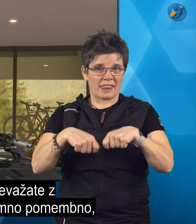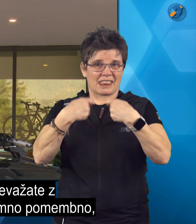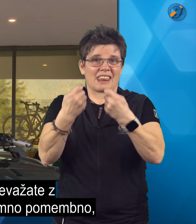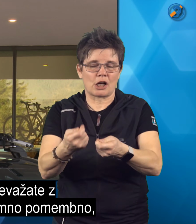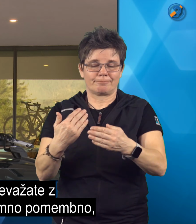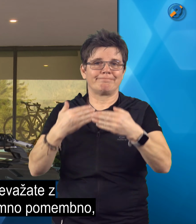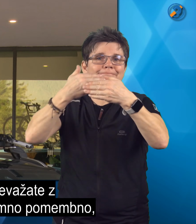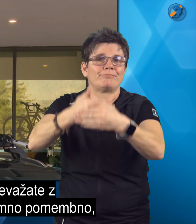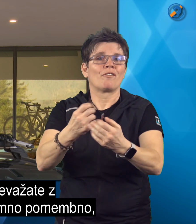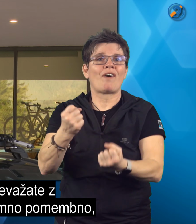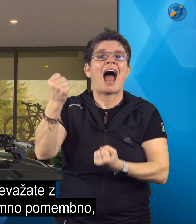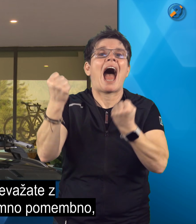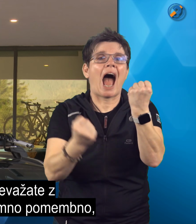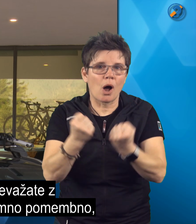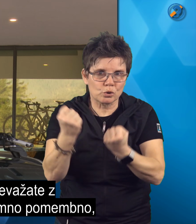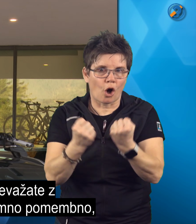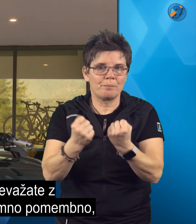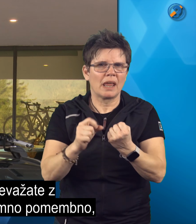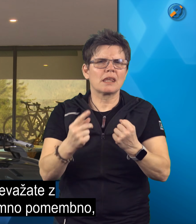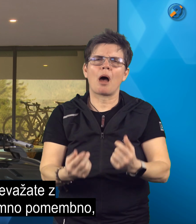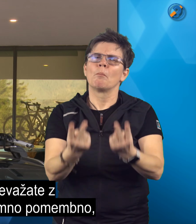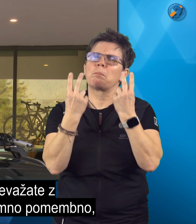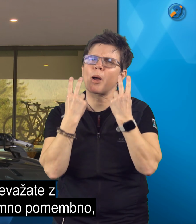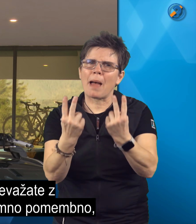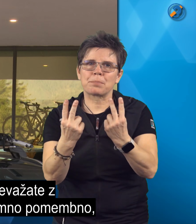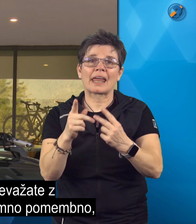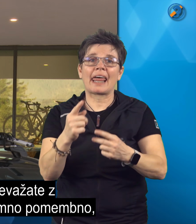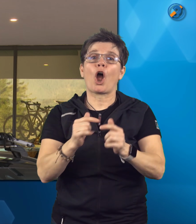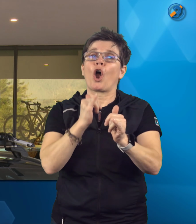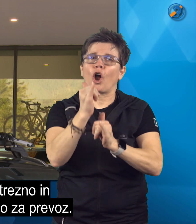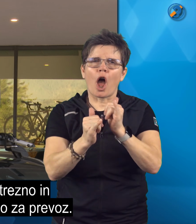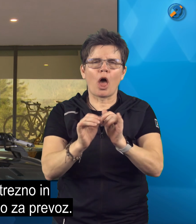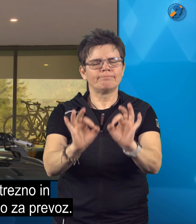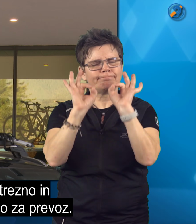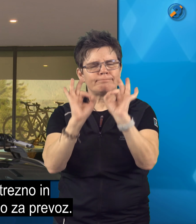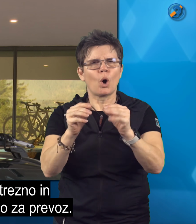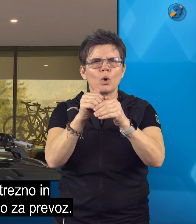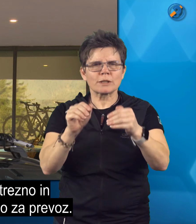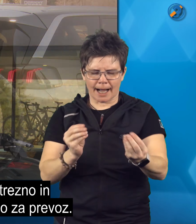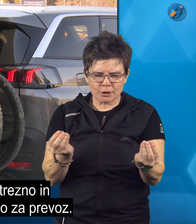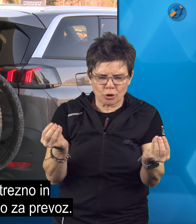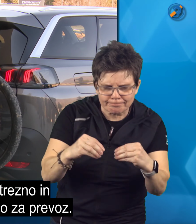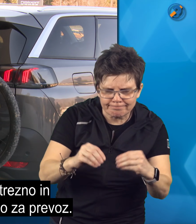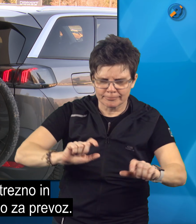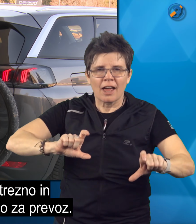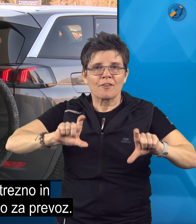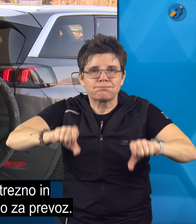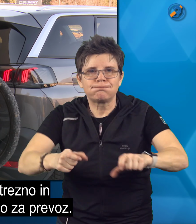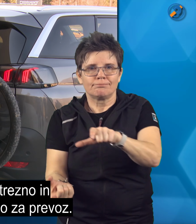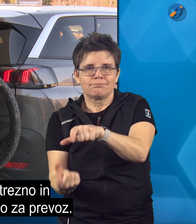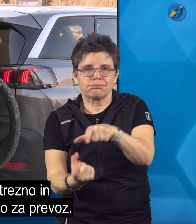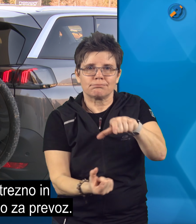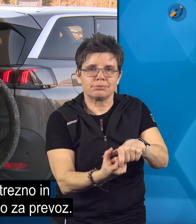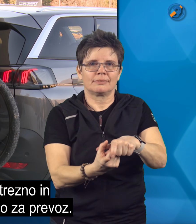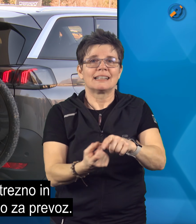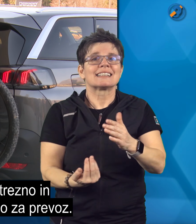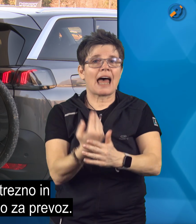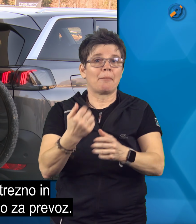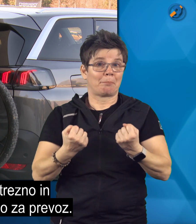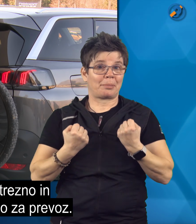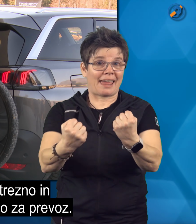Kadar kolo prevažate z avtomobilom, je izjemno pomembno, da je kolo ustrezno in varno nameščeno